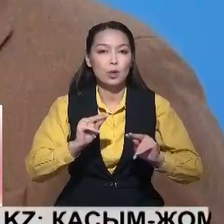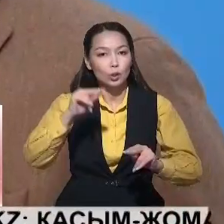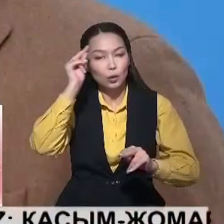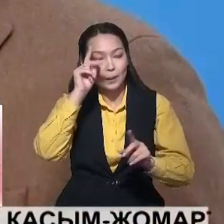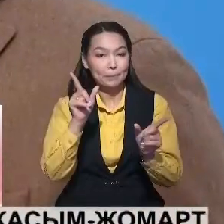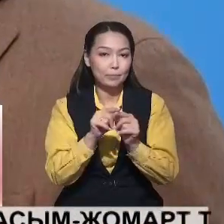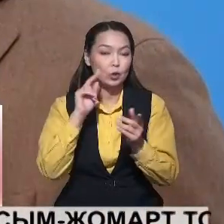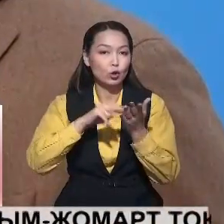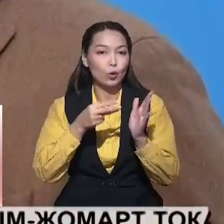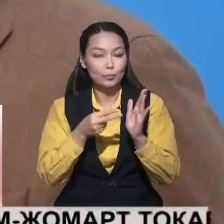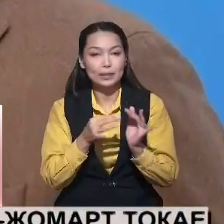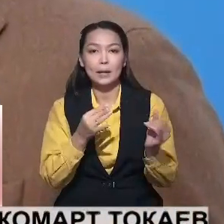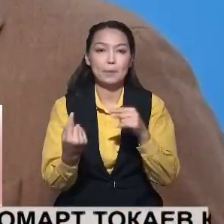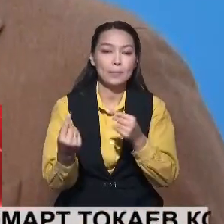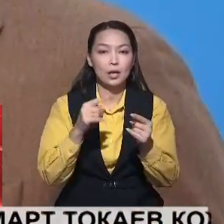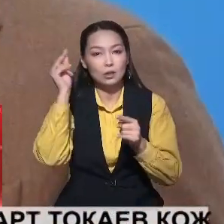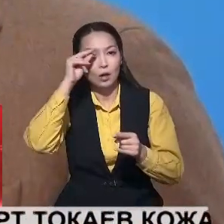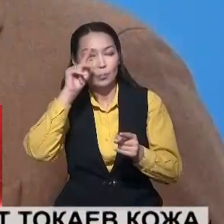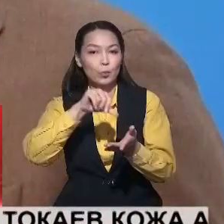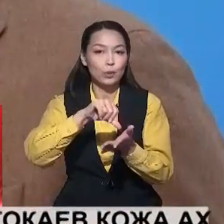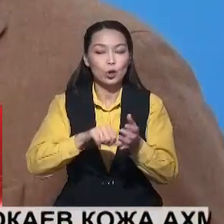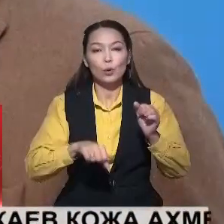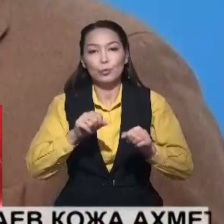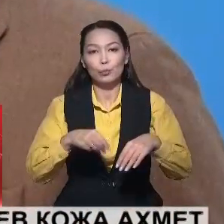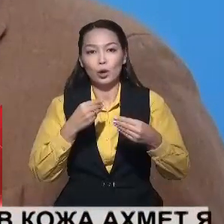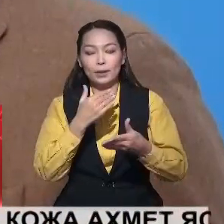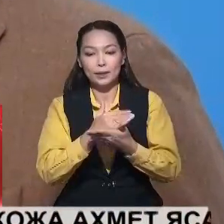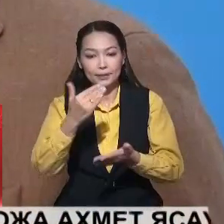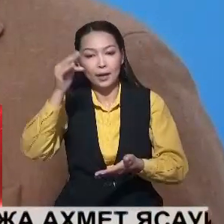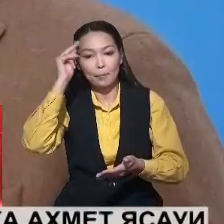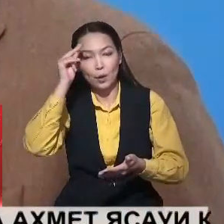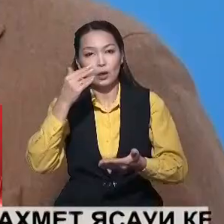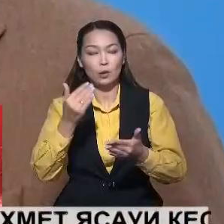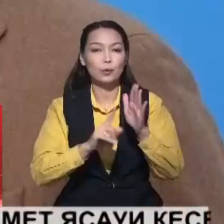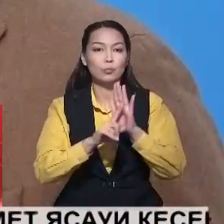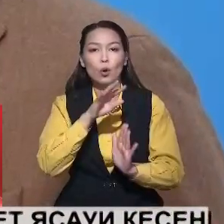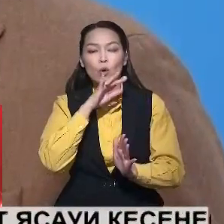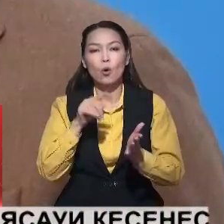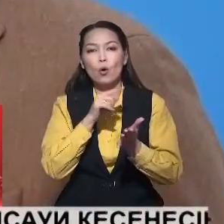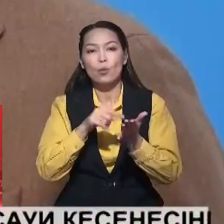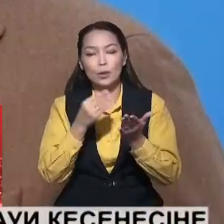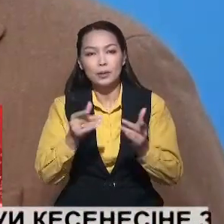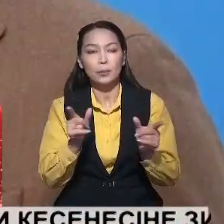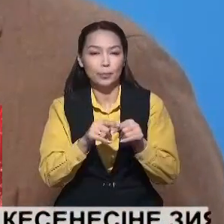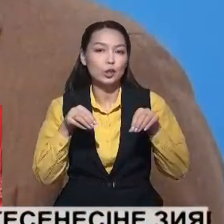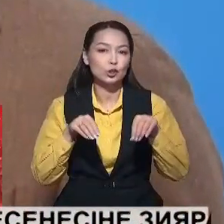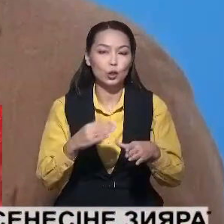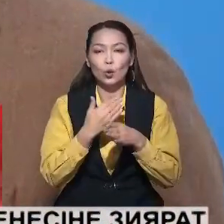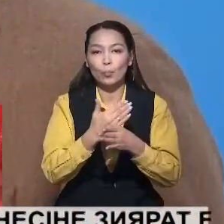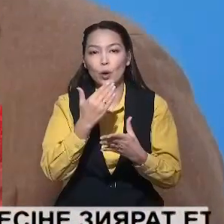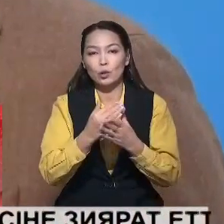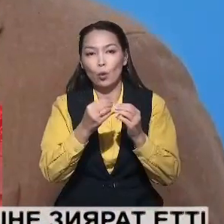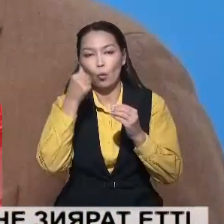бірлесіп жоспарлауға және бір-бірінің сабағына қатысуға мүмкіндік береді. Сондай-ақ сабақ барысында туындаған мәселелерді бірлесіп шешуге көмектеседі. 10 жылдан